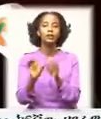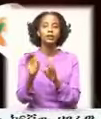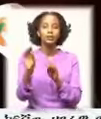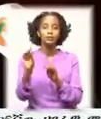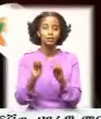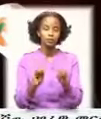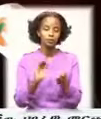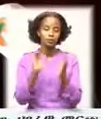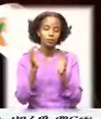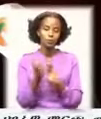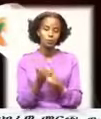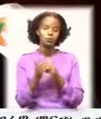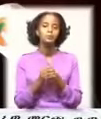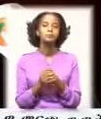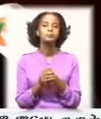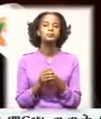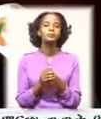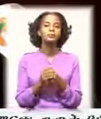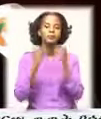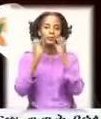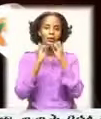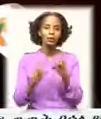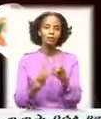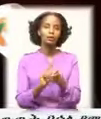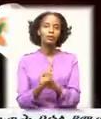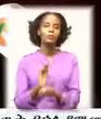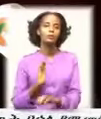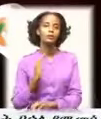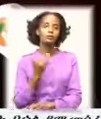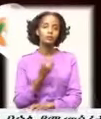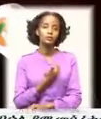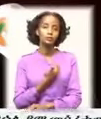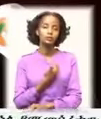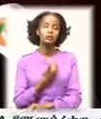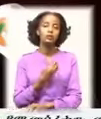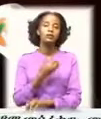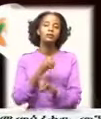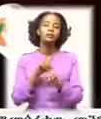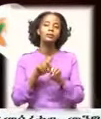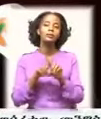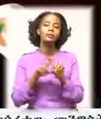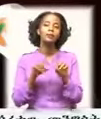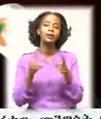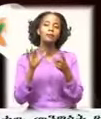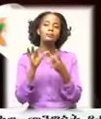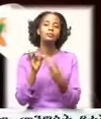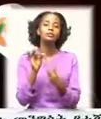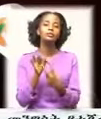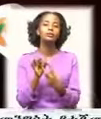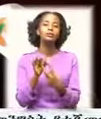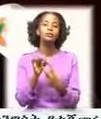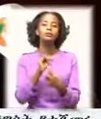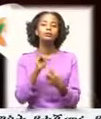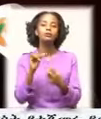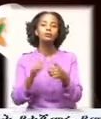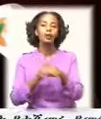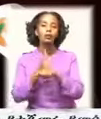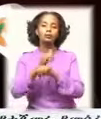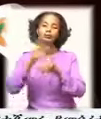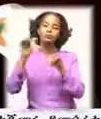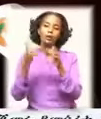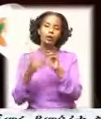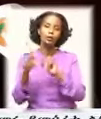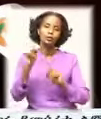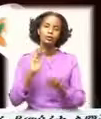እንቅስቃሴ በመሆኑ የጸጥታ ተቋማችንም በተለይ ምርጫውን እንደዚህ ያሻገረው መላው